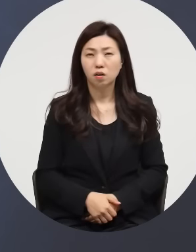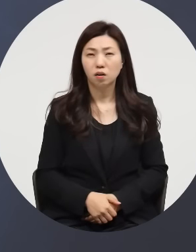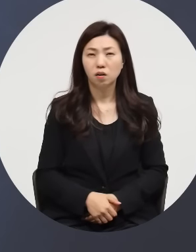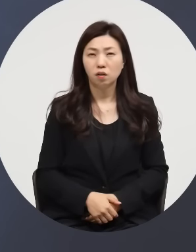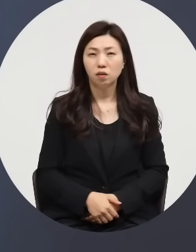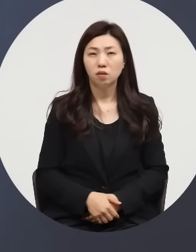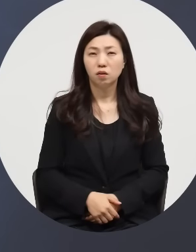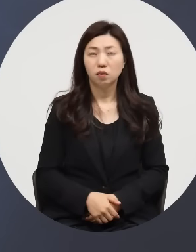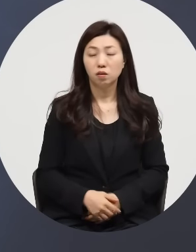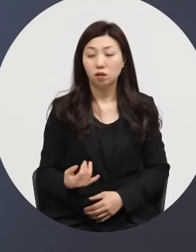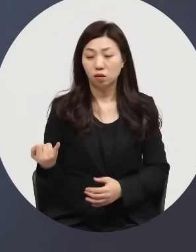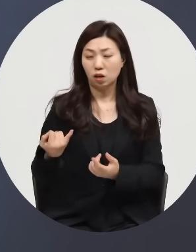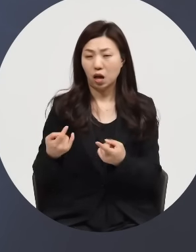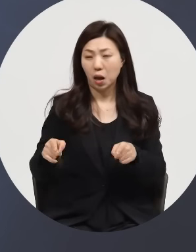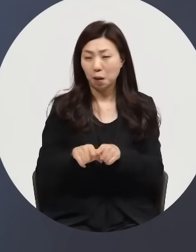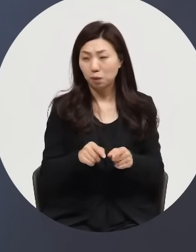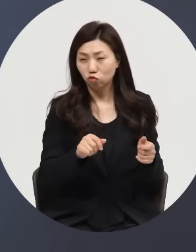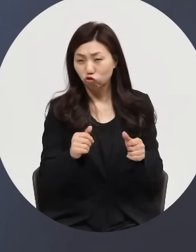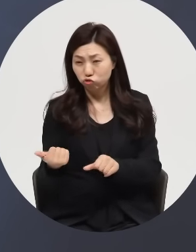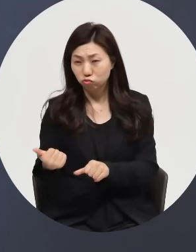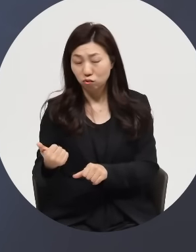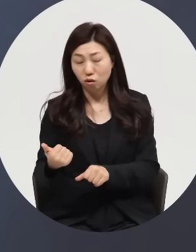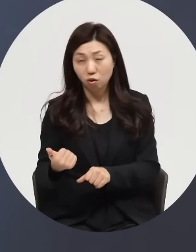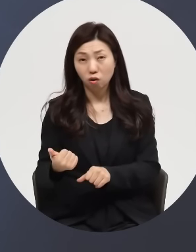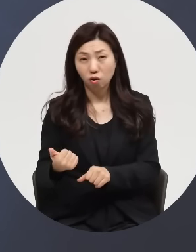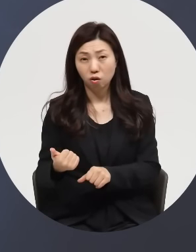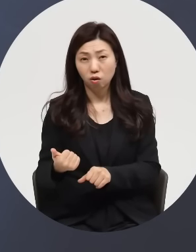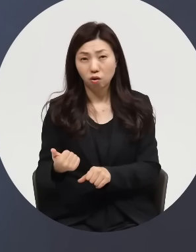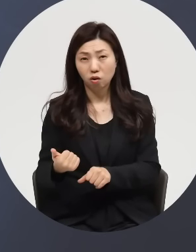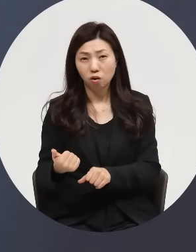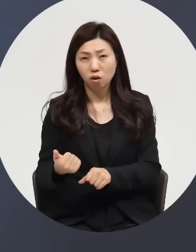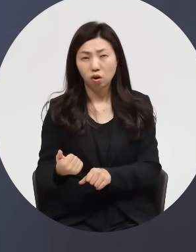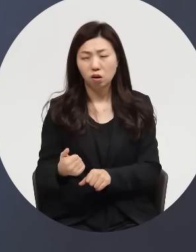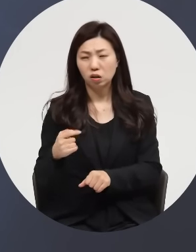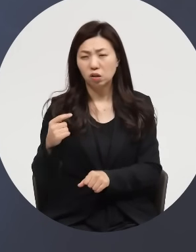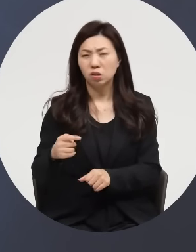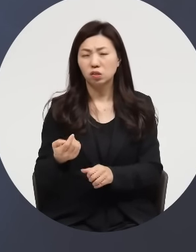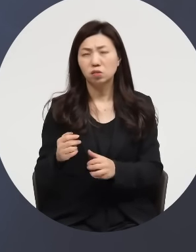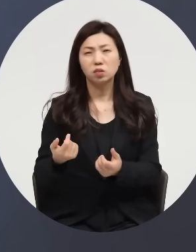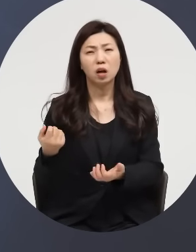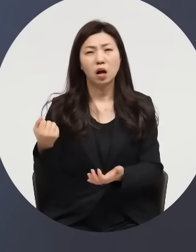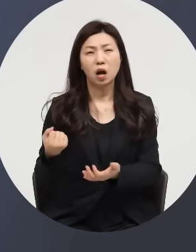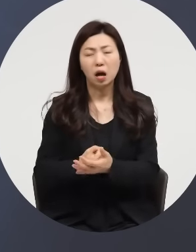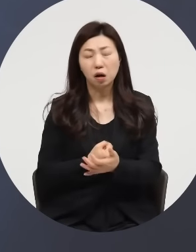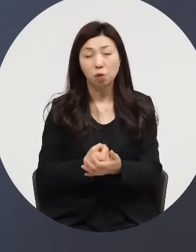안타깝지만 손을 놓고 나와서 사는 거는 지혜로운 일이다 이렇게 말할 수 있을까?